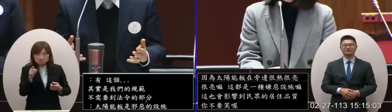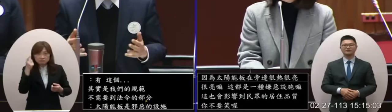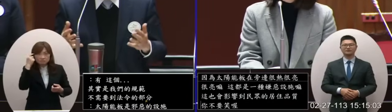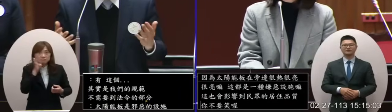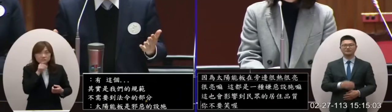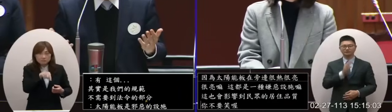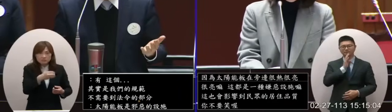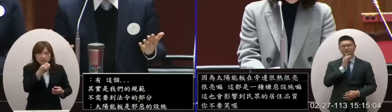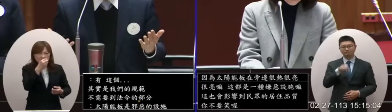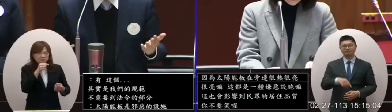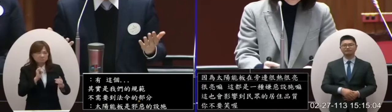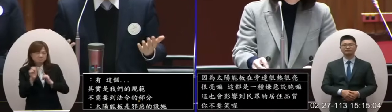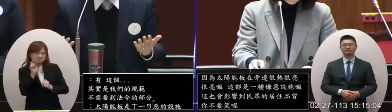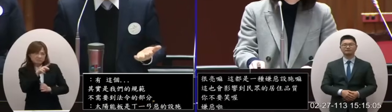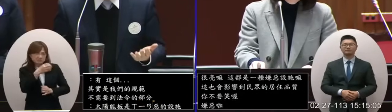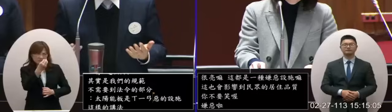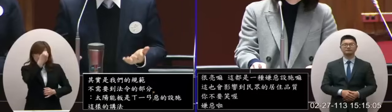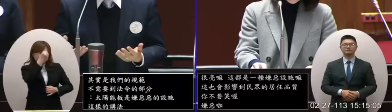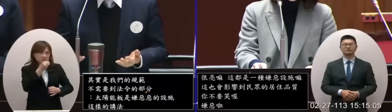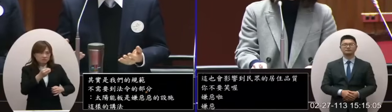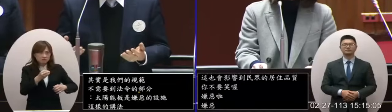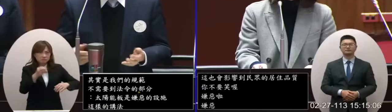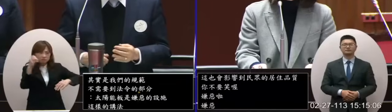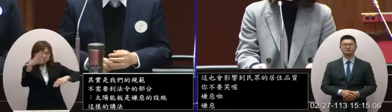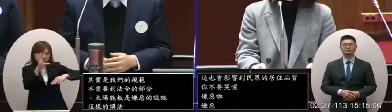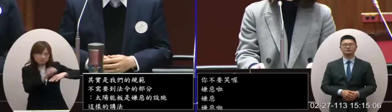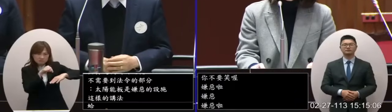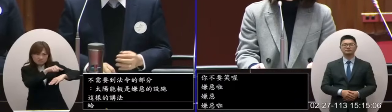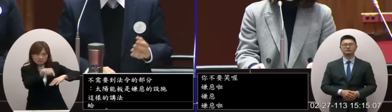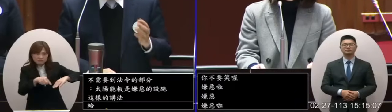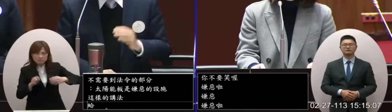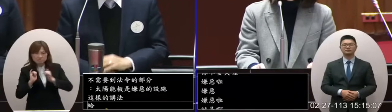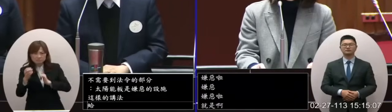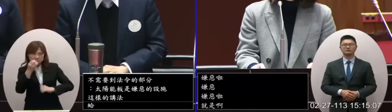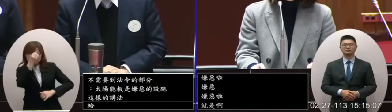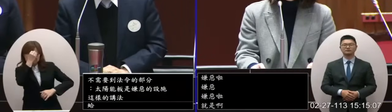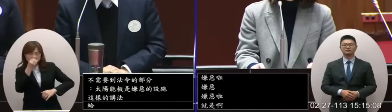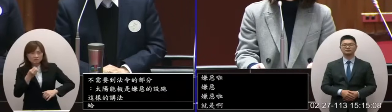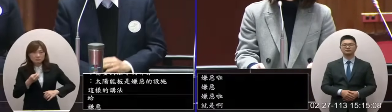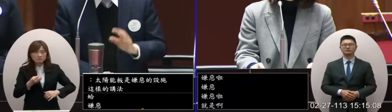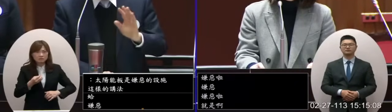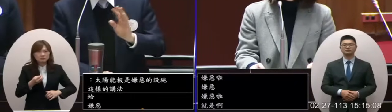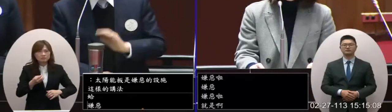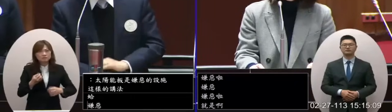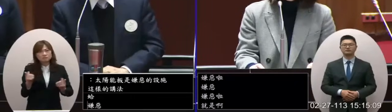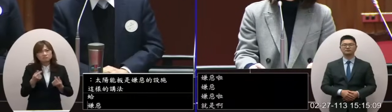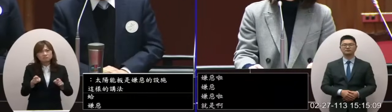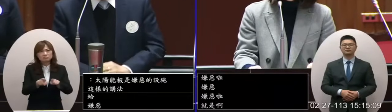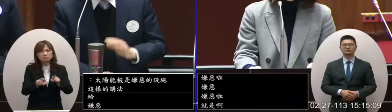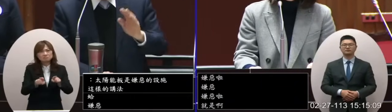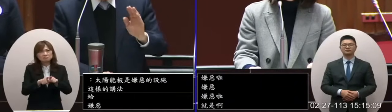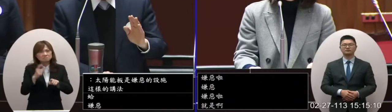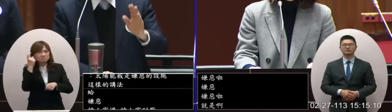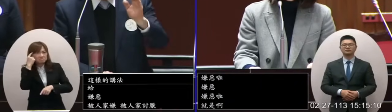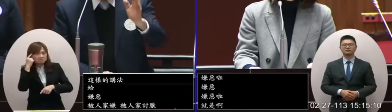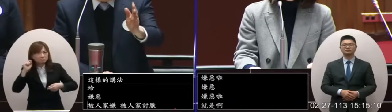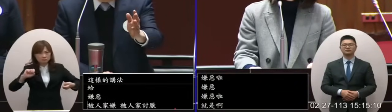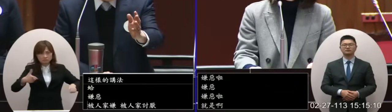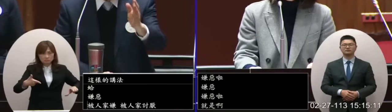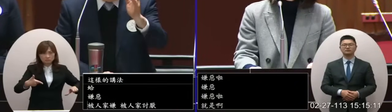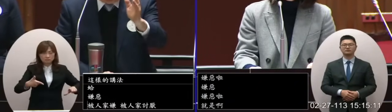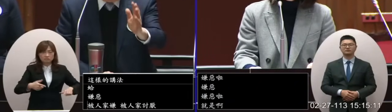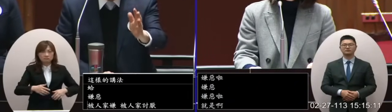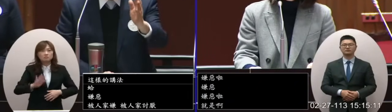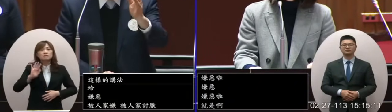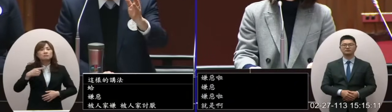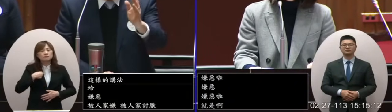吗？ 就是啊。 太阳能板被人家嫌恶的措施，这样的讲法，我想跟一般的理解是不太一样。可是